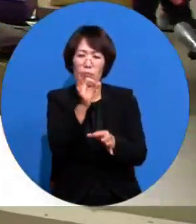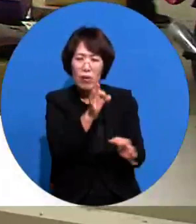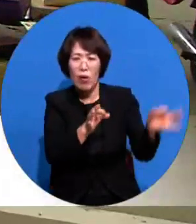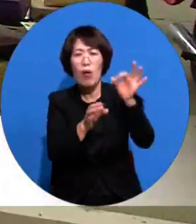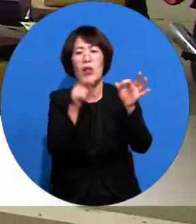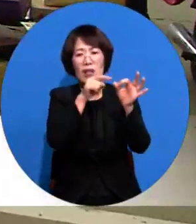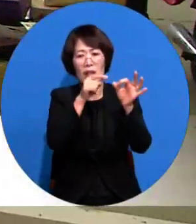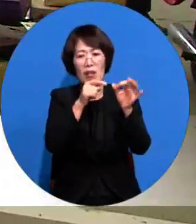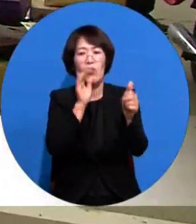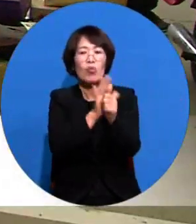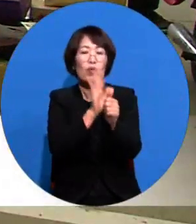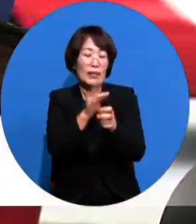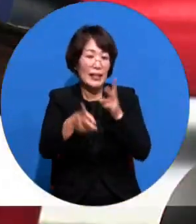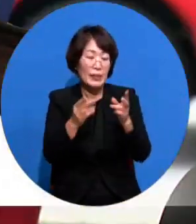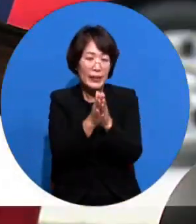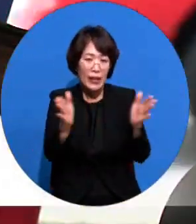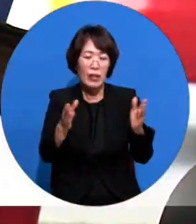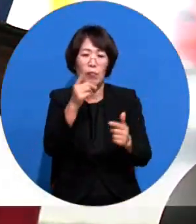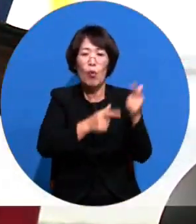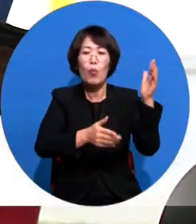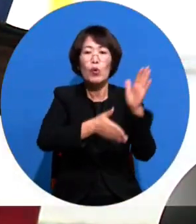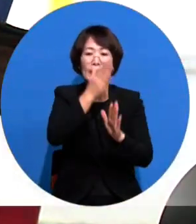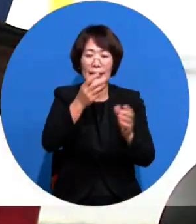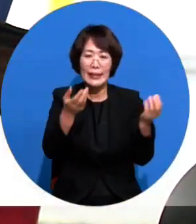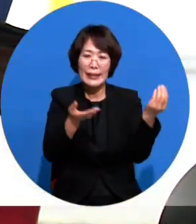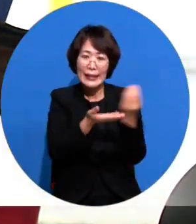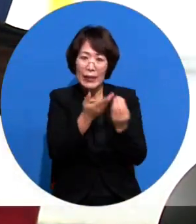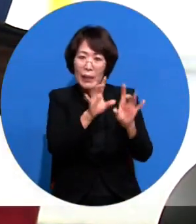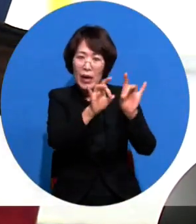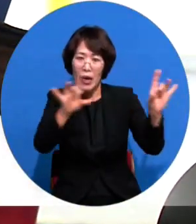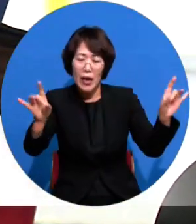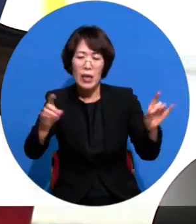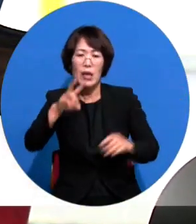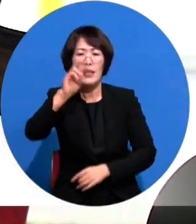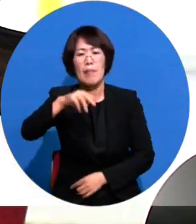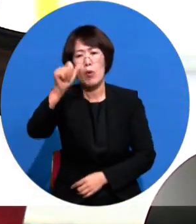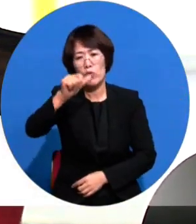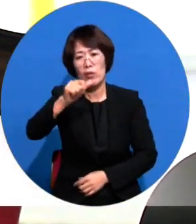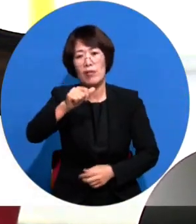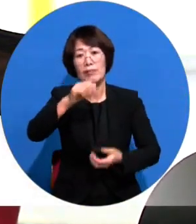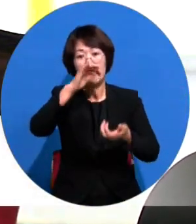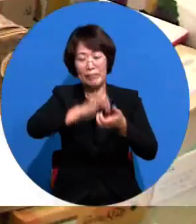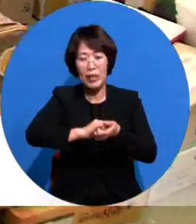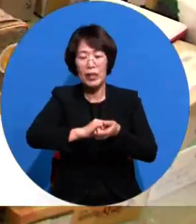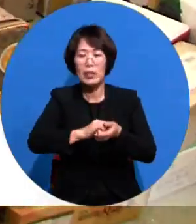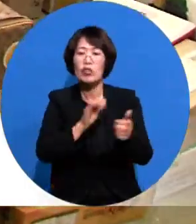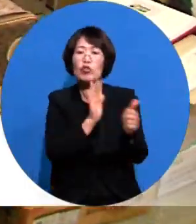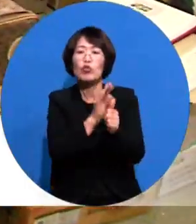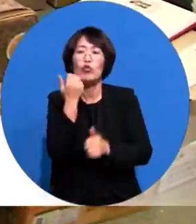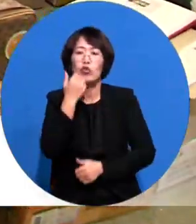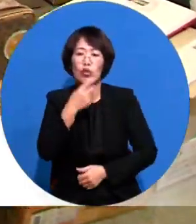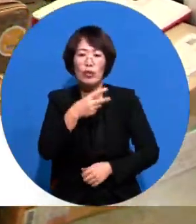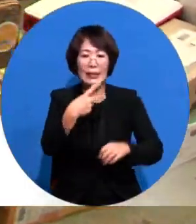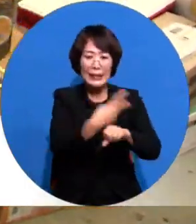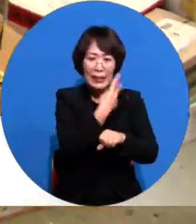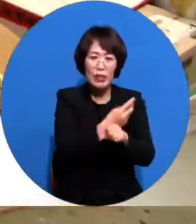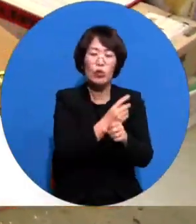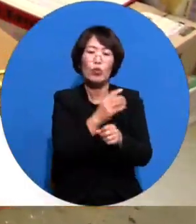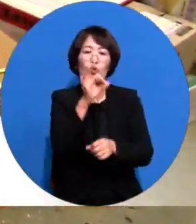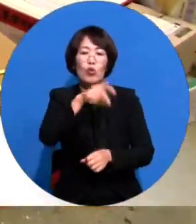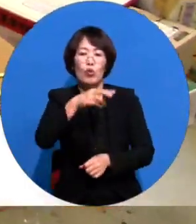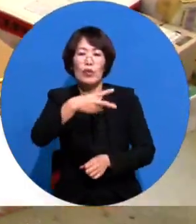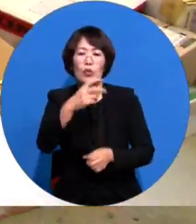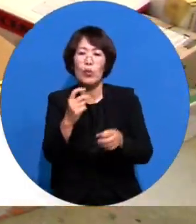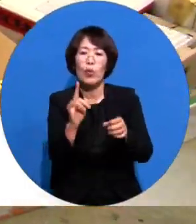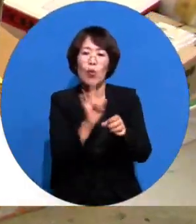추진합니다. 목포시의 지원 규모는 섬 주민 한 명당 3만 5천 원 이내, 지원 대상은 발리도, 율도, 외달도